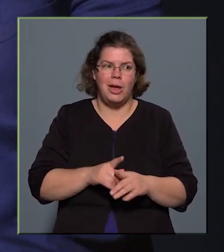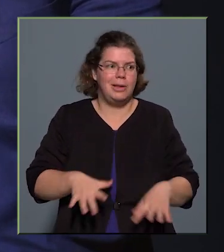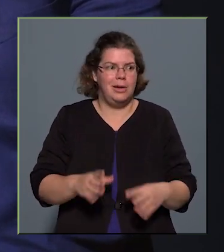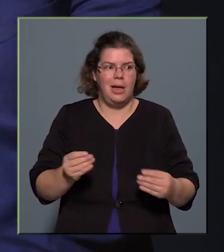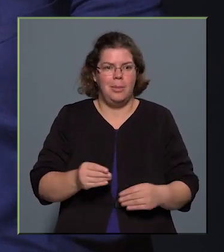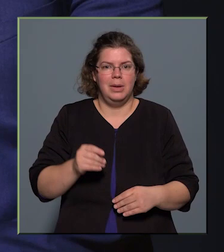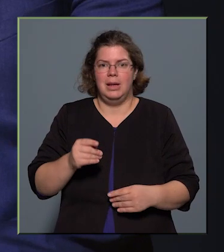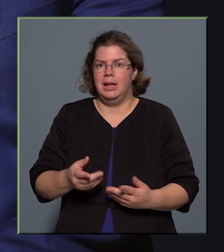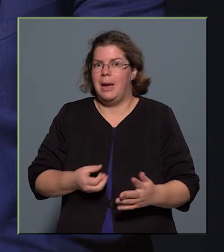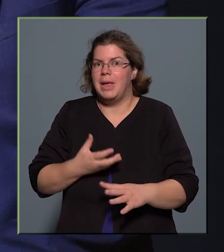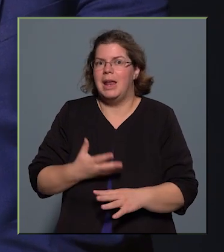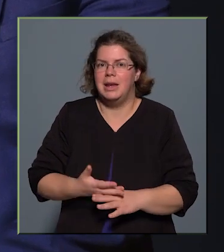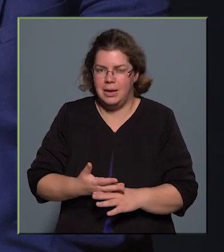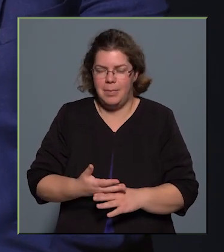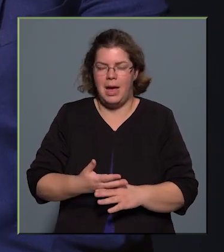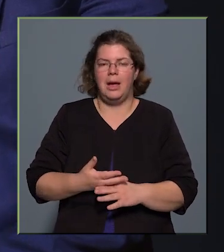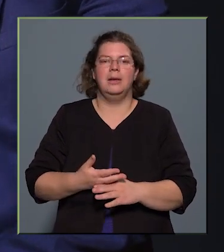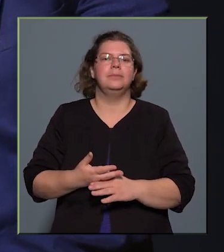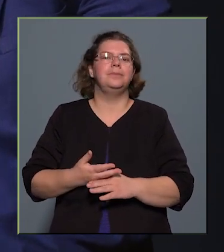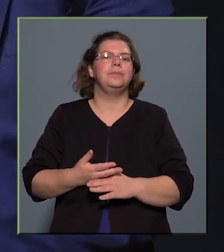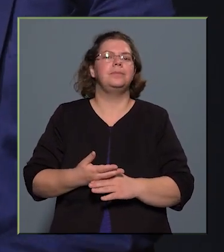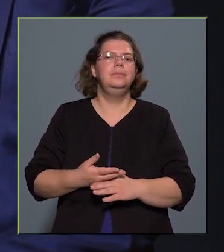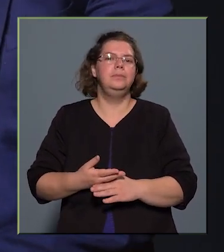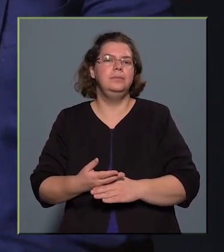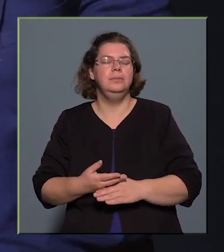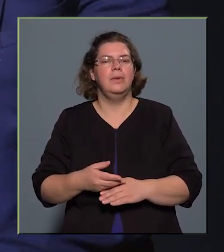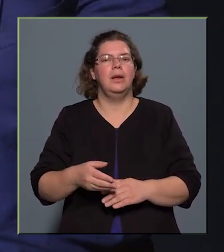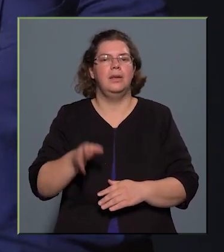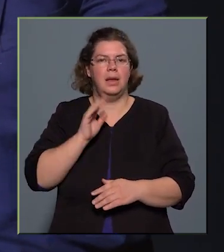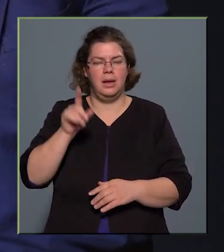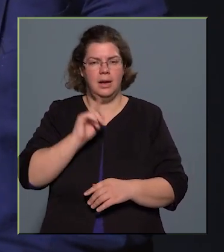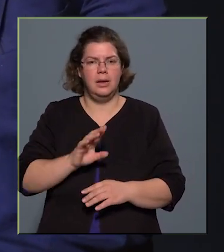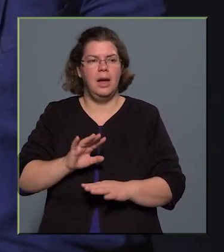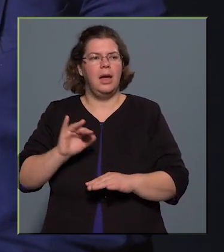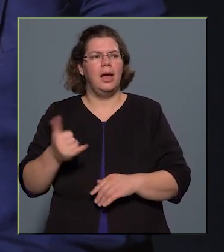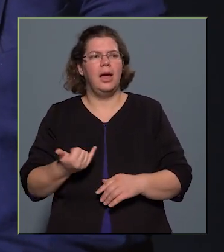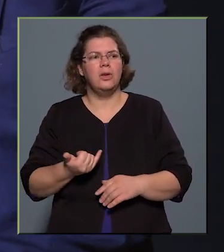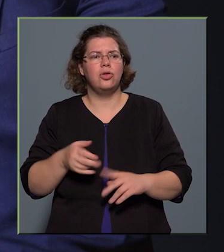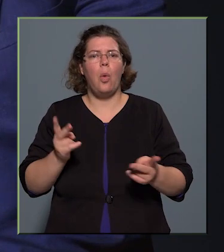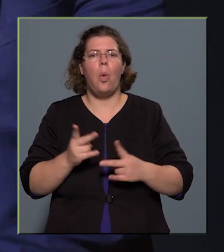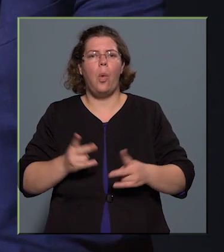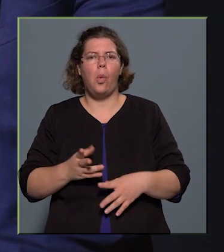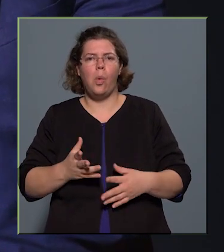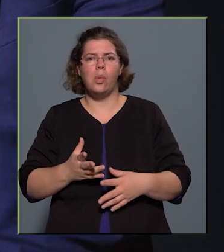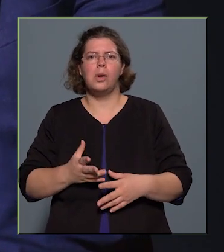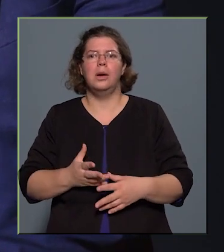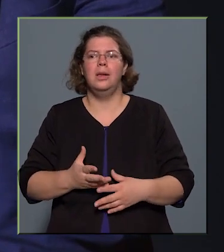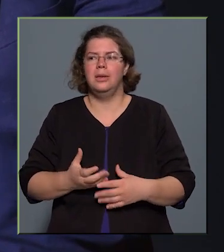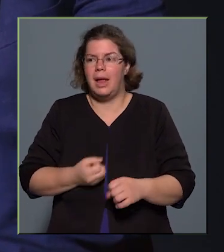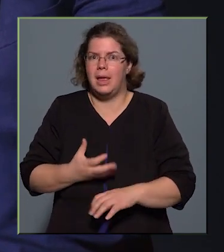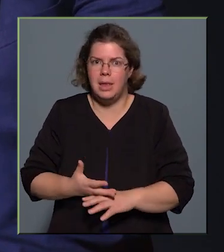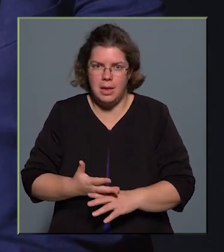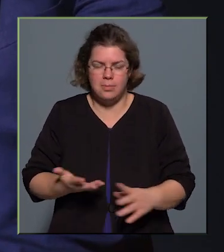ennek megfelelően. Még egy kicsit arra is reflektálnék, hogy hol jelenhet meg az AI, kicsit megfordítom magát a kérdést